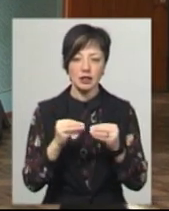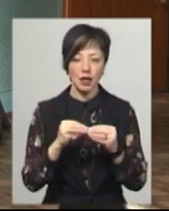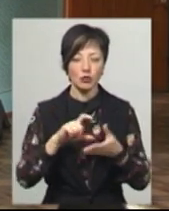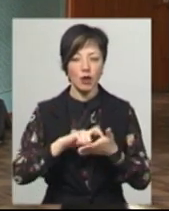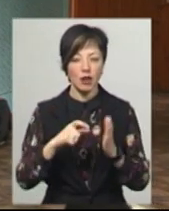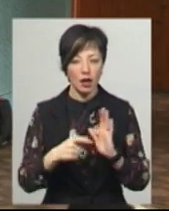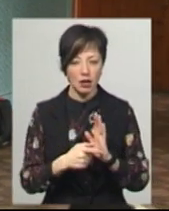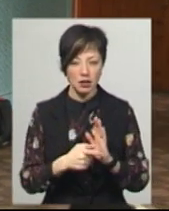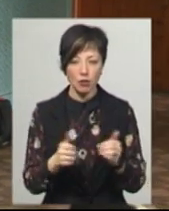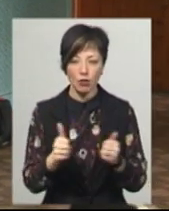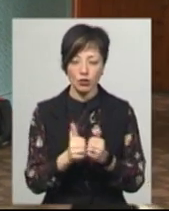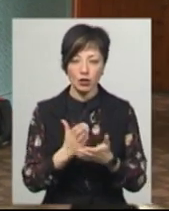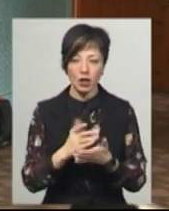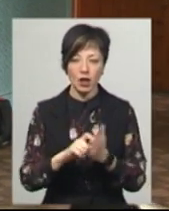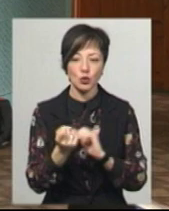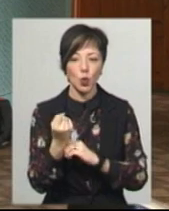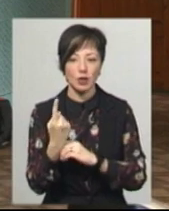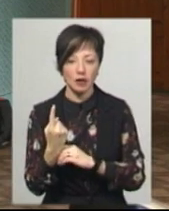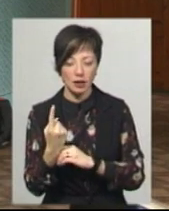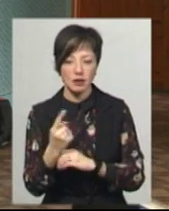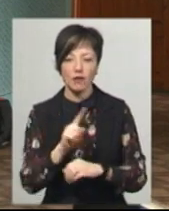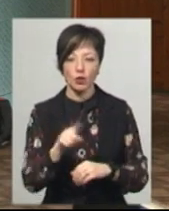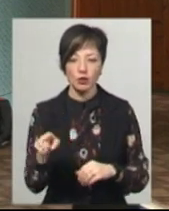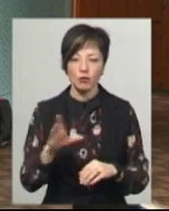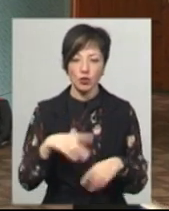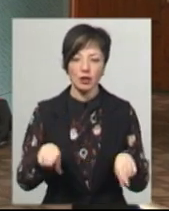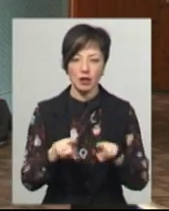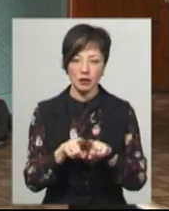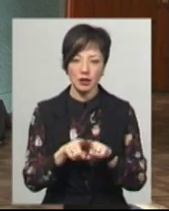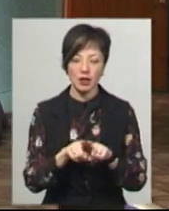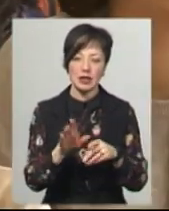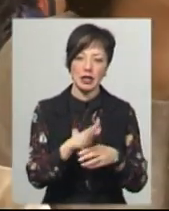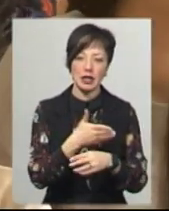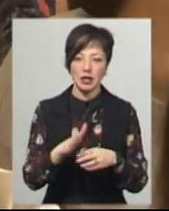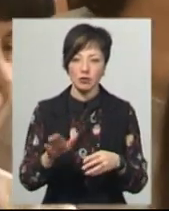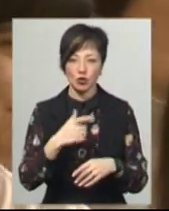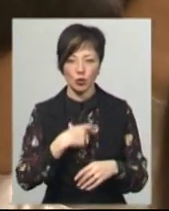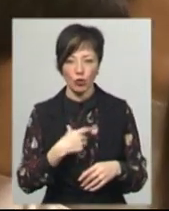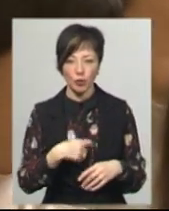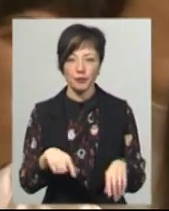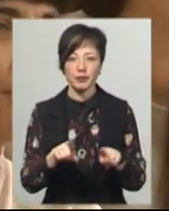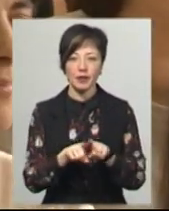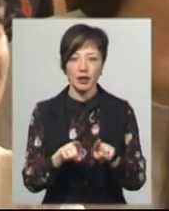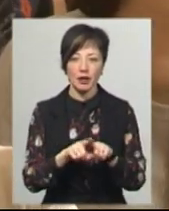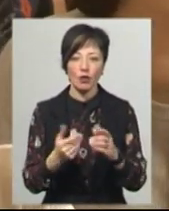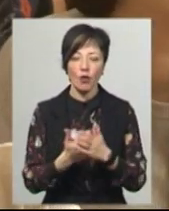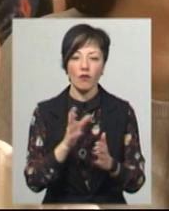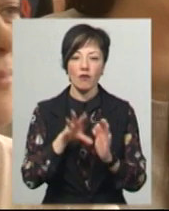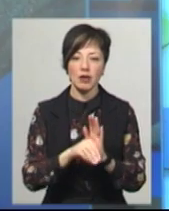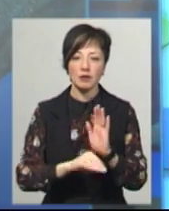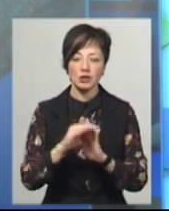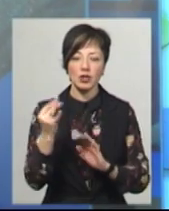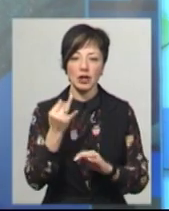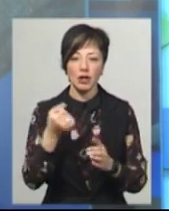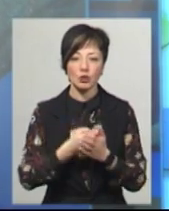класі, і поруч є клас 11, і вони будуть таким чином ділити між собою. Такі інноваційні нововведення підвищать інтерес